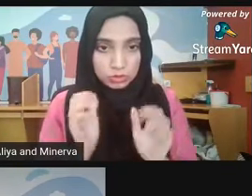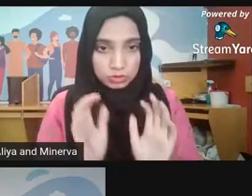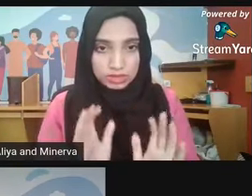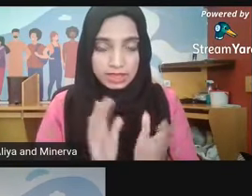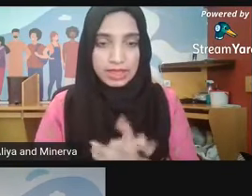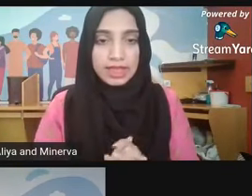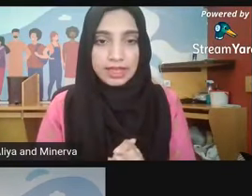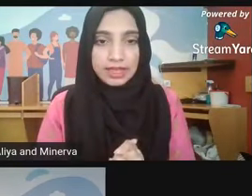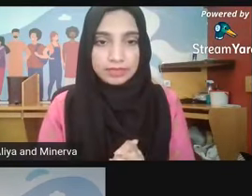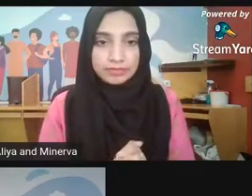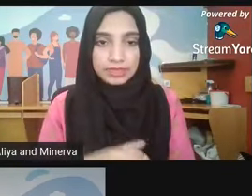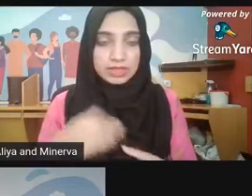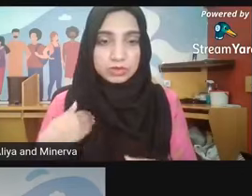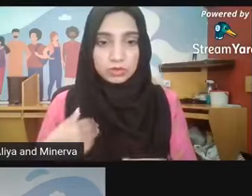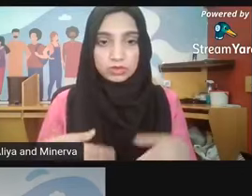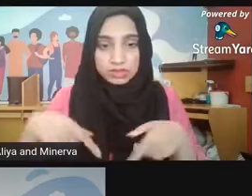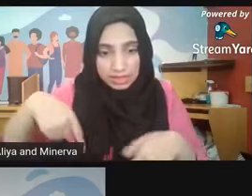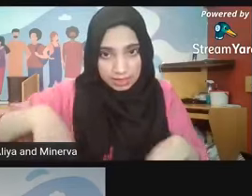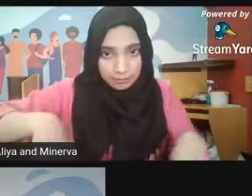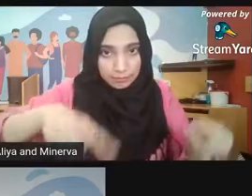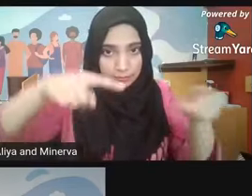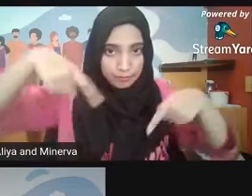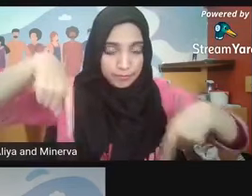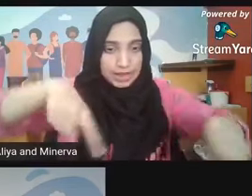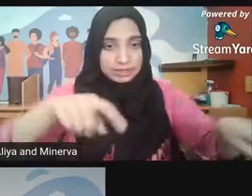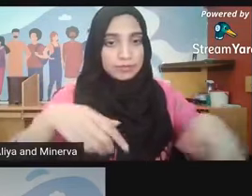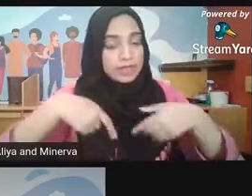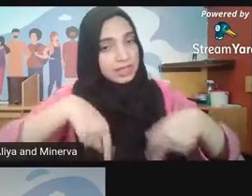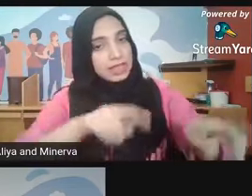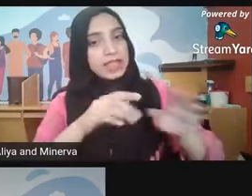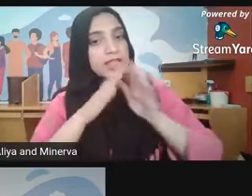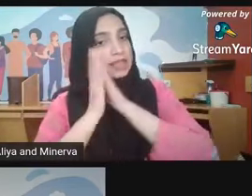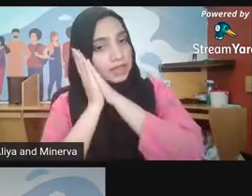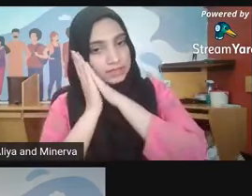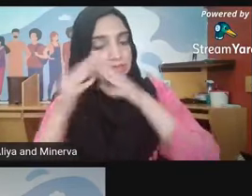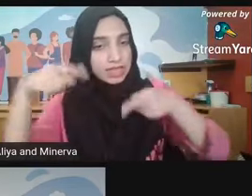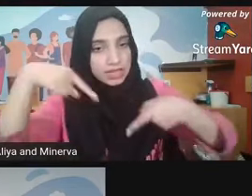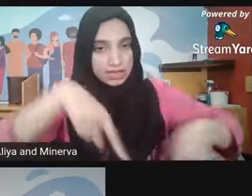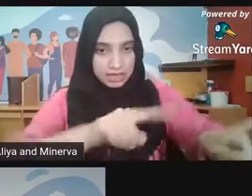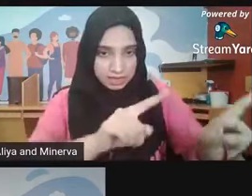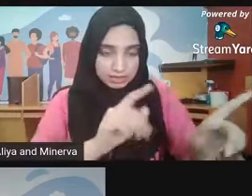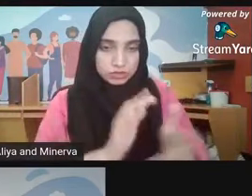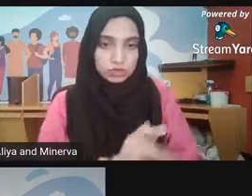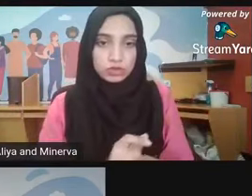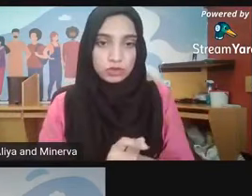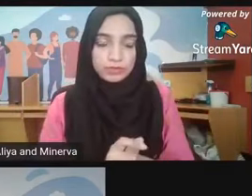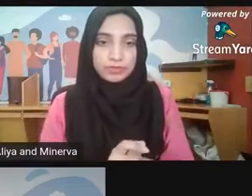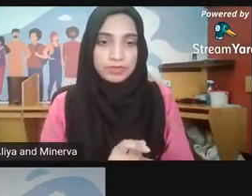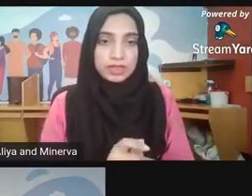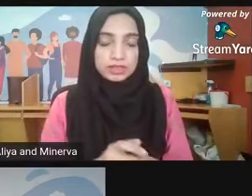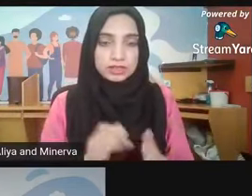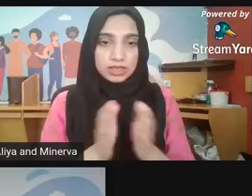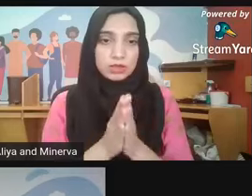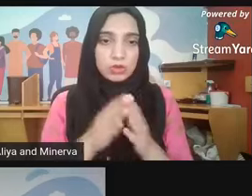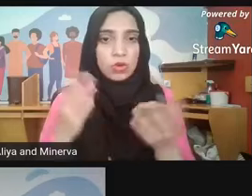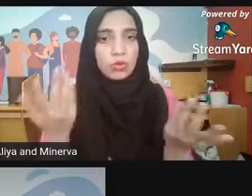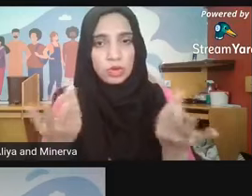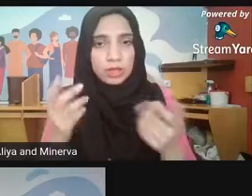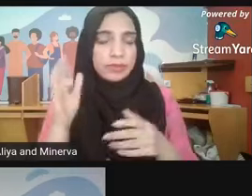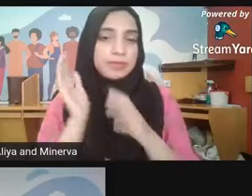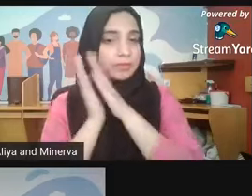you have to lie down on a flat surface. See the surface pe aap le jaiye. एक ऊंची चीज like a